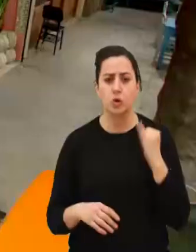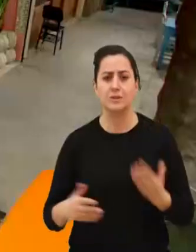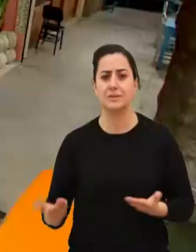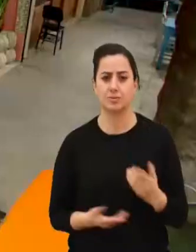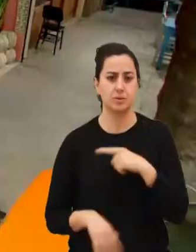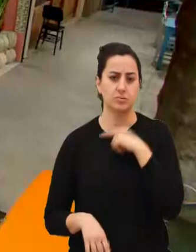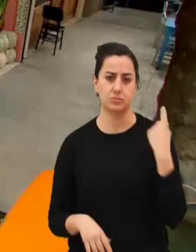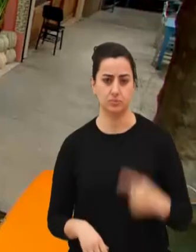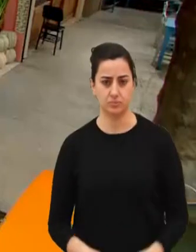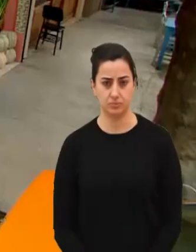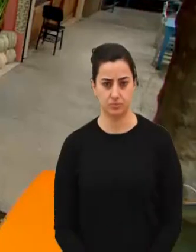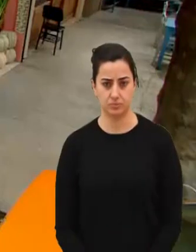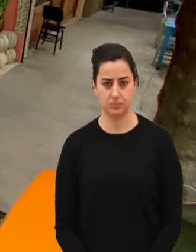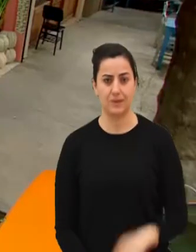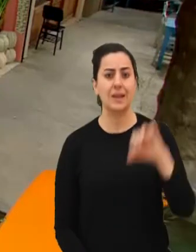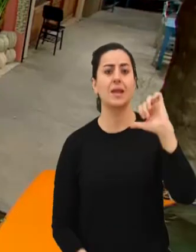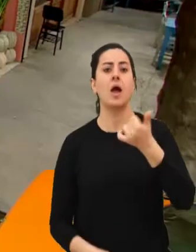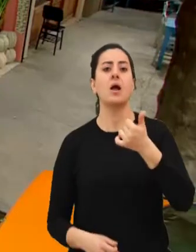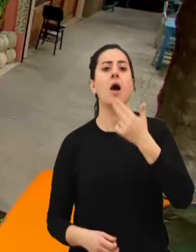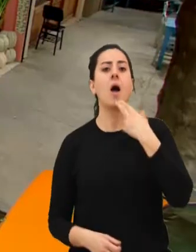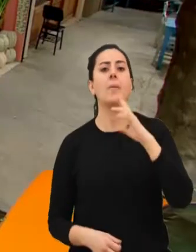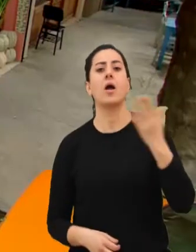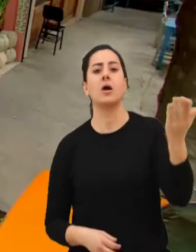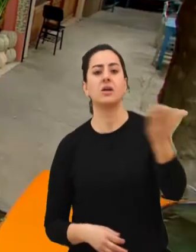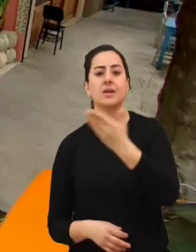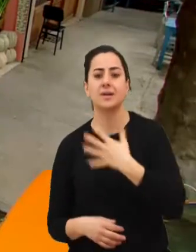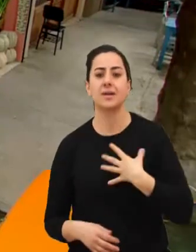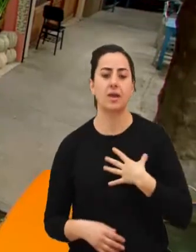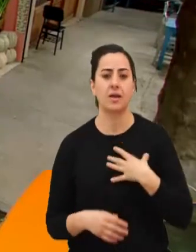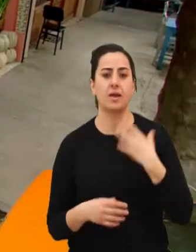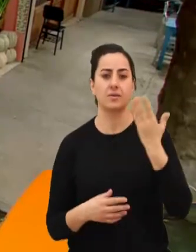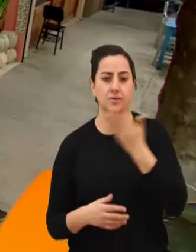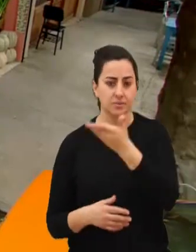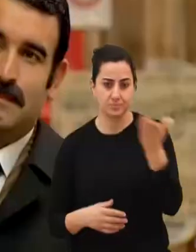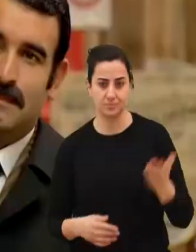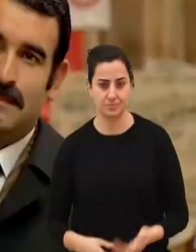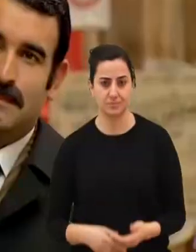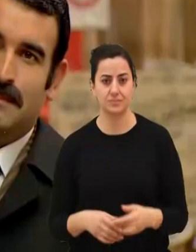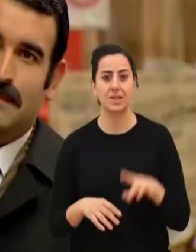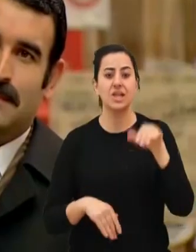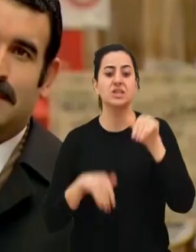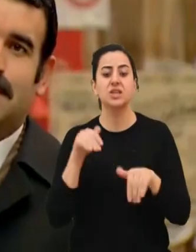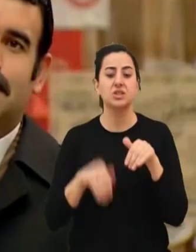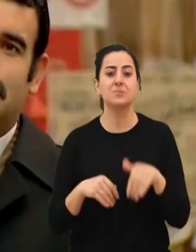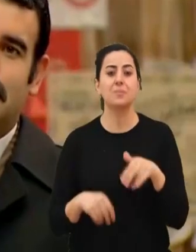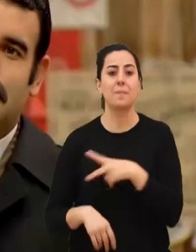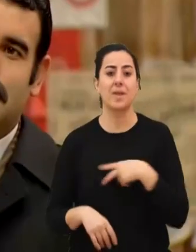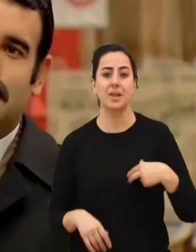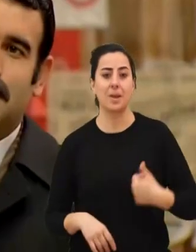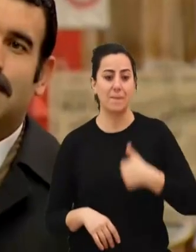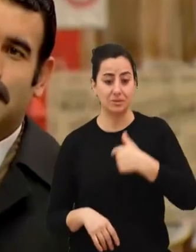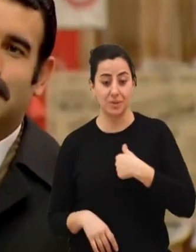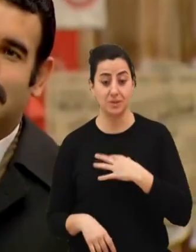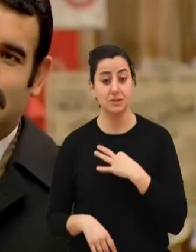olmaz. Değerli ablalarım, yengelerim, bacılarım. Seçimlerde belediye başkanı olarak